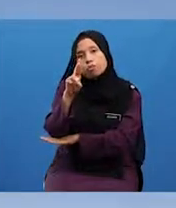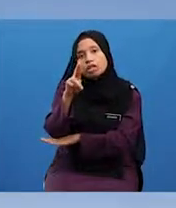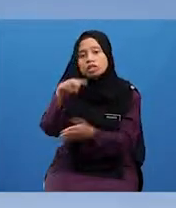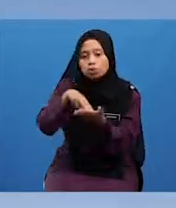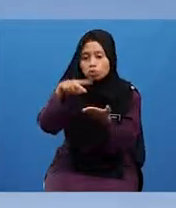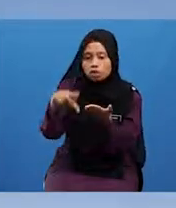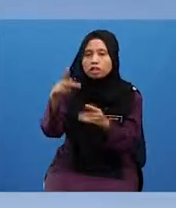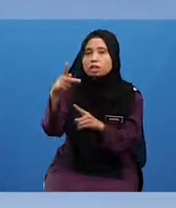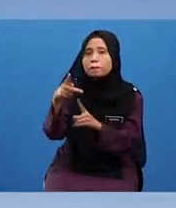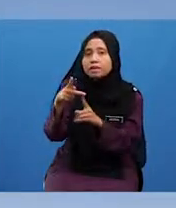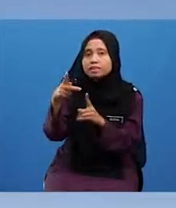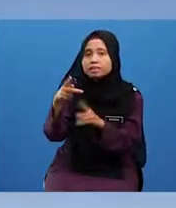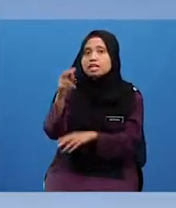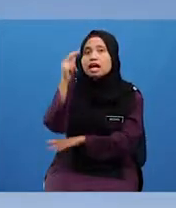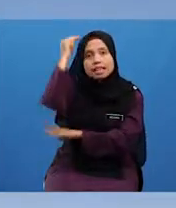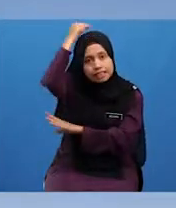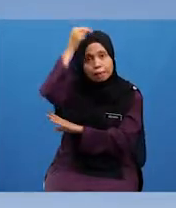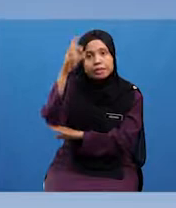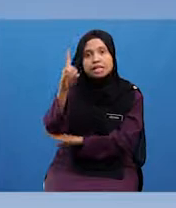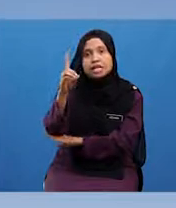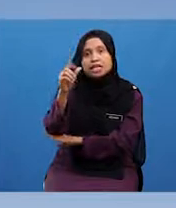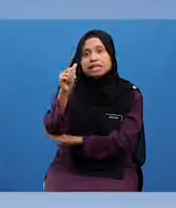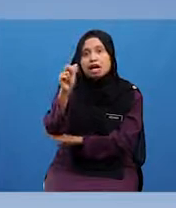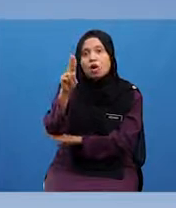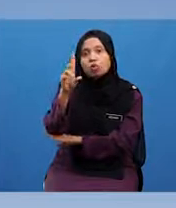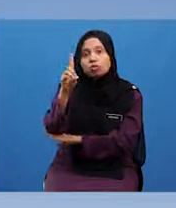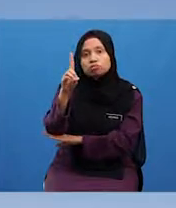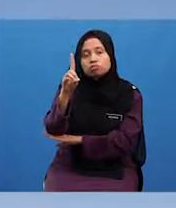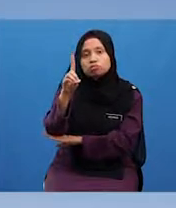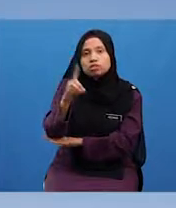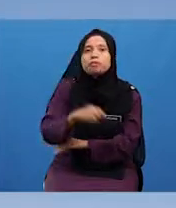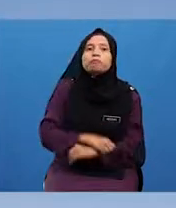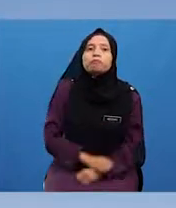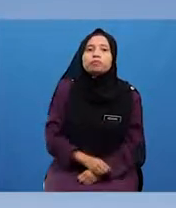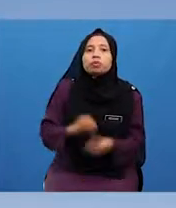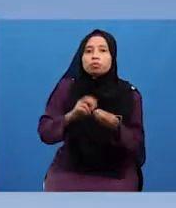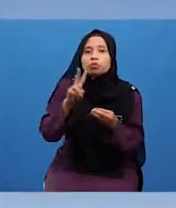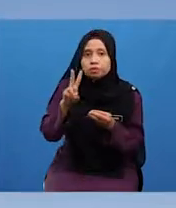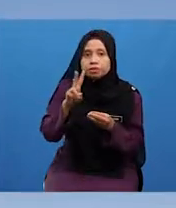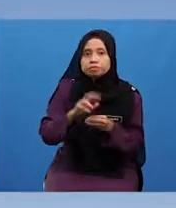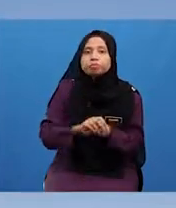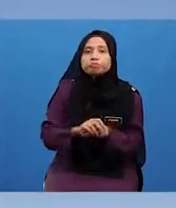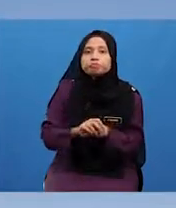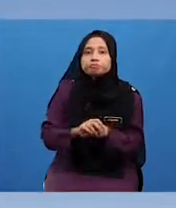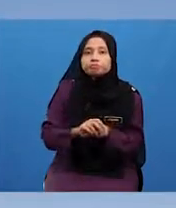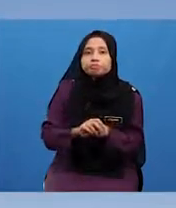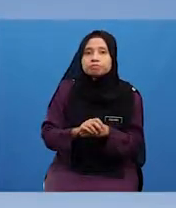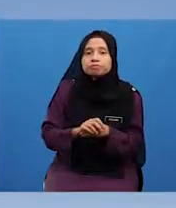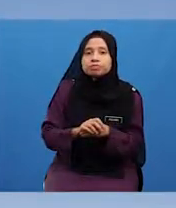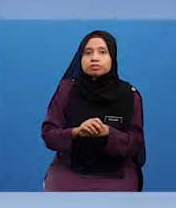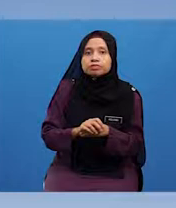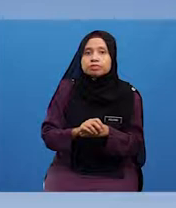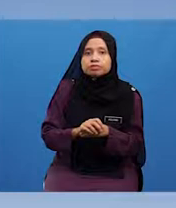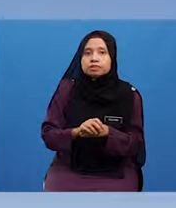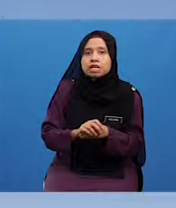Daud. Kitab apa yang diwahyukan kepada Nabi Musa? Telekom Malaysia.